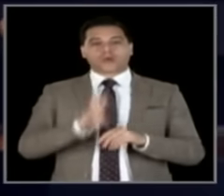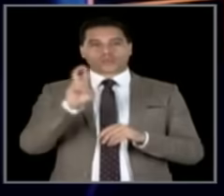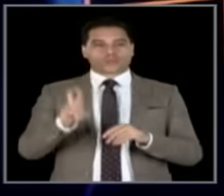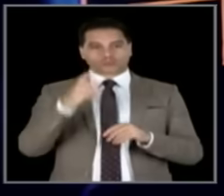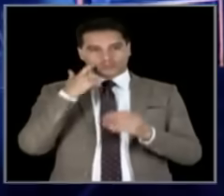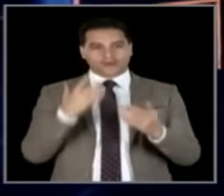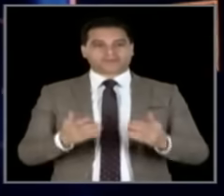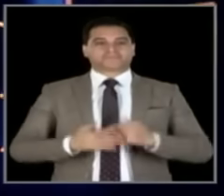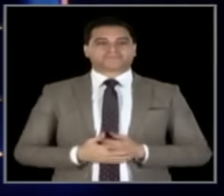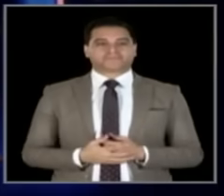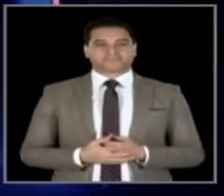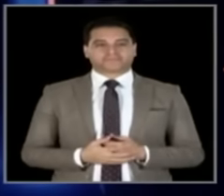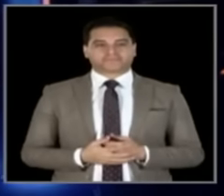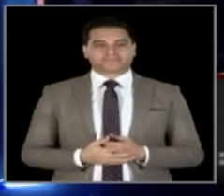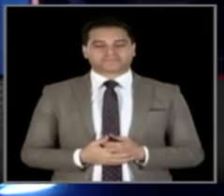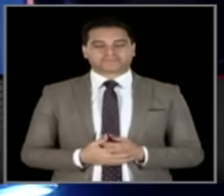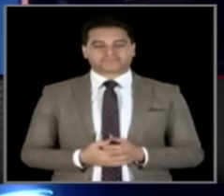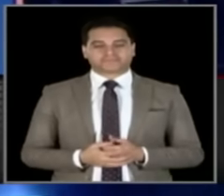هو